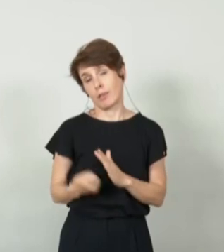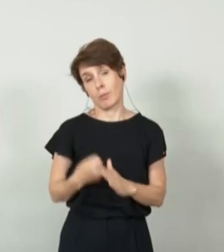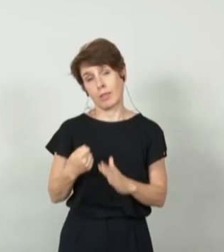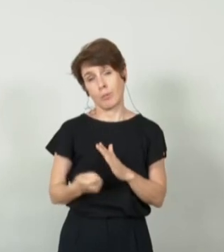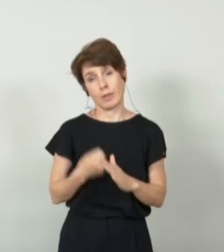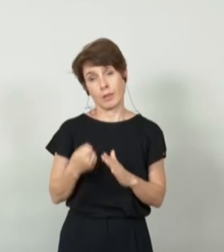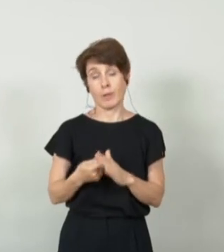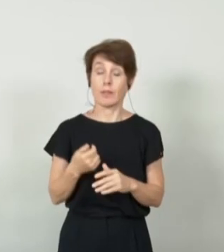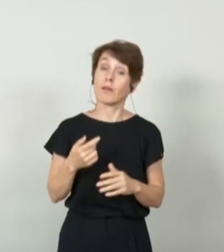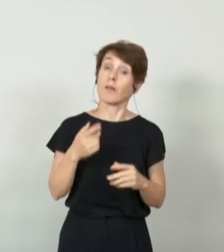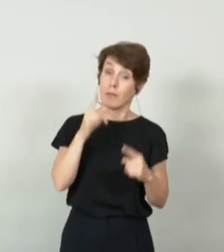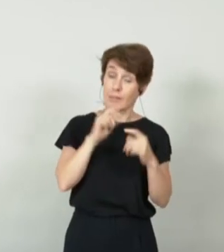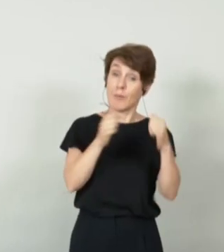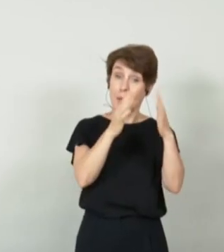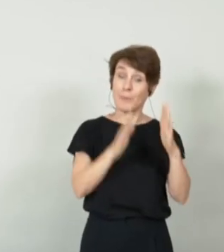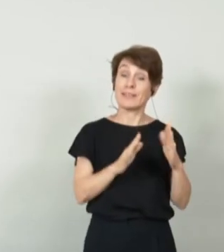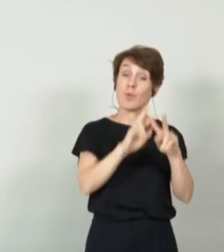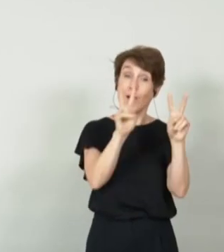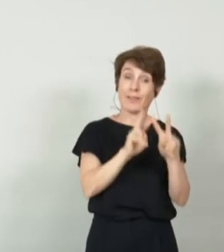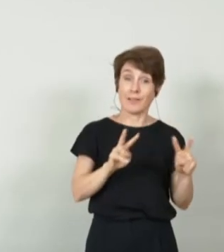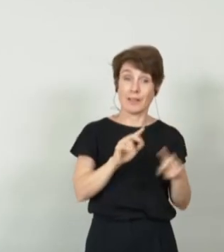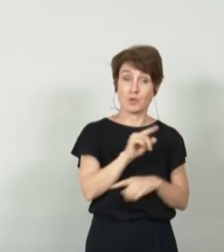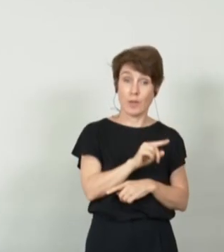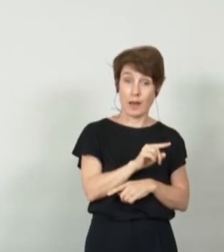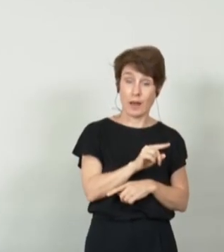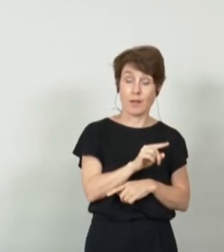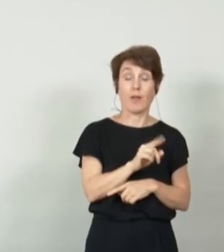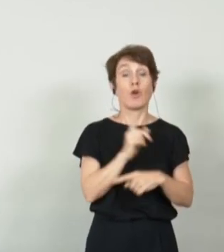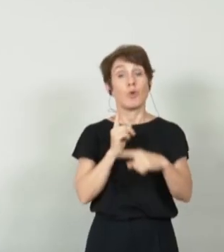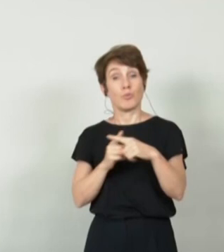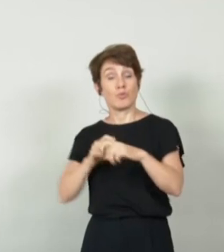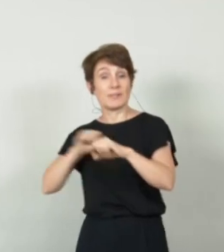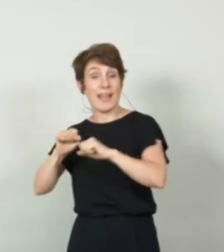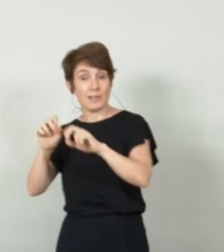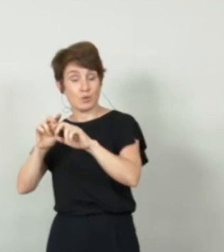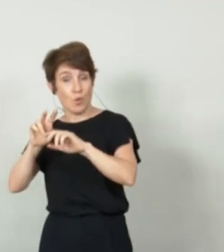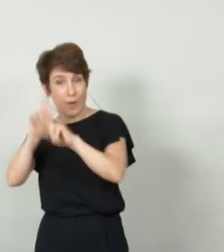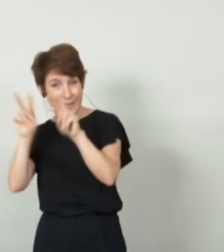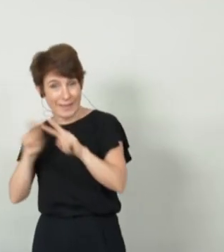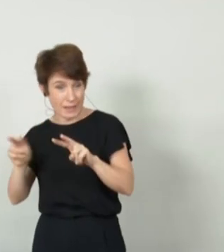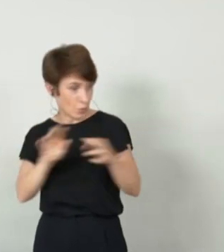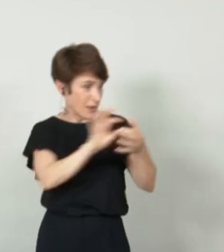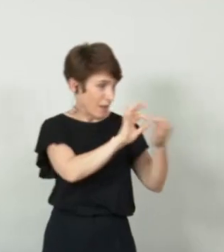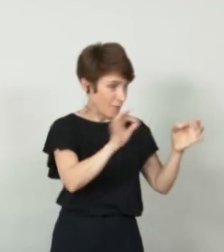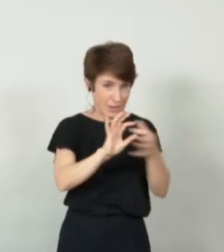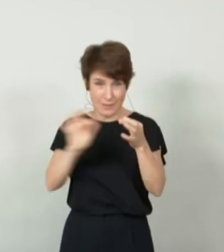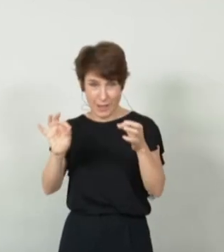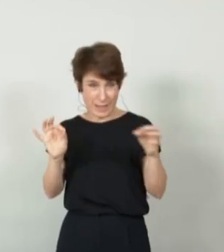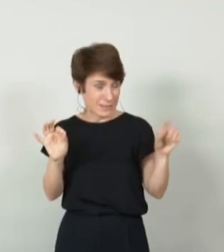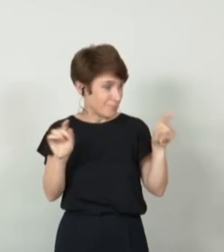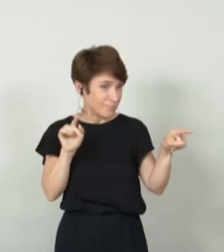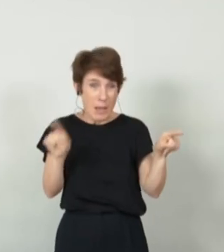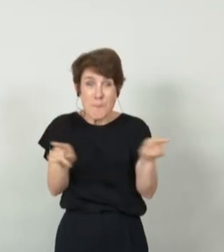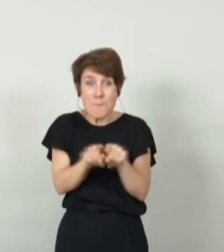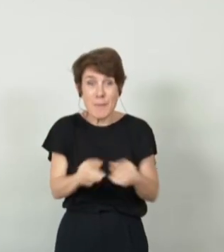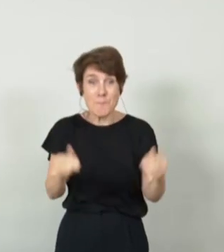retrouve pour la maison de l'international et pour les axes politiques de l'action internationale des copier-coller de textes et